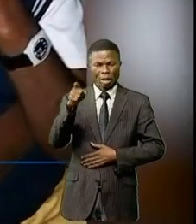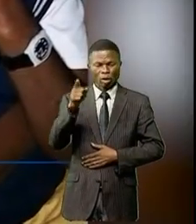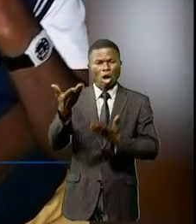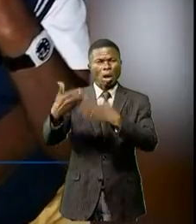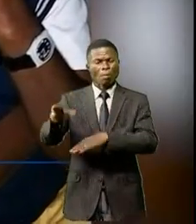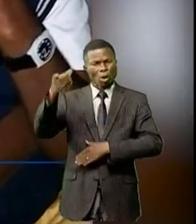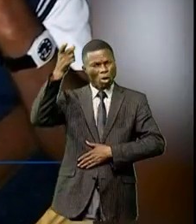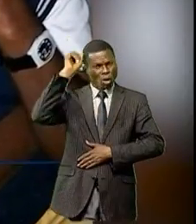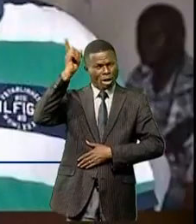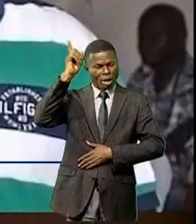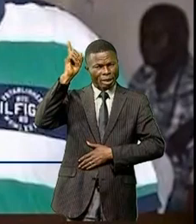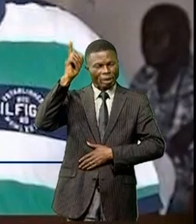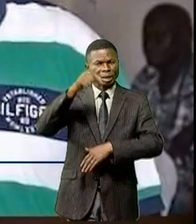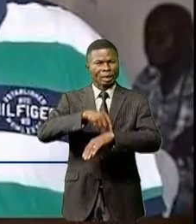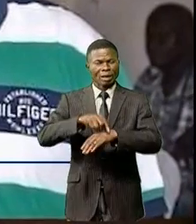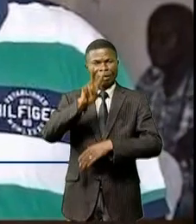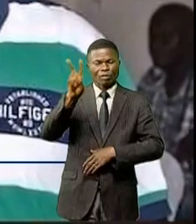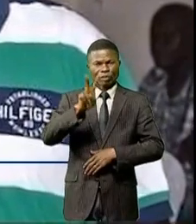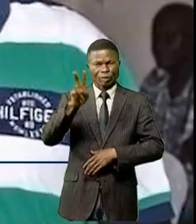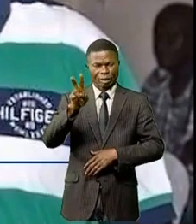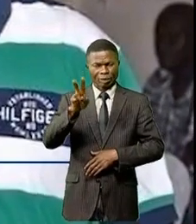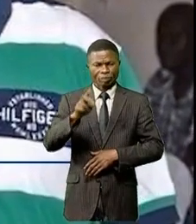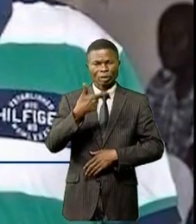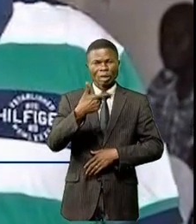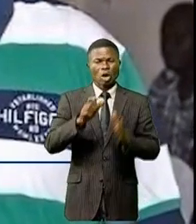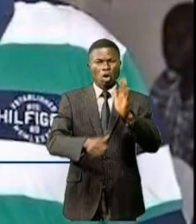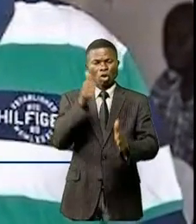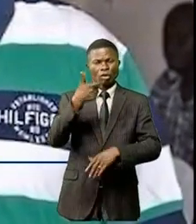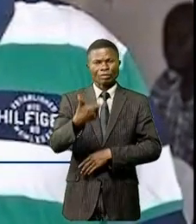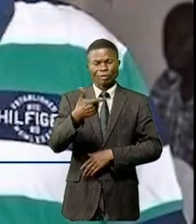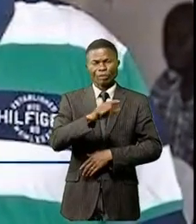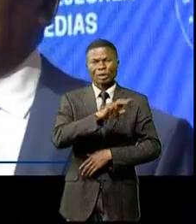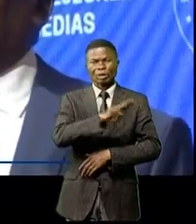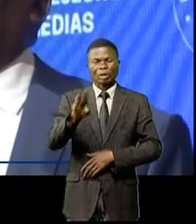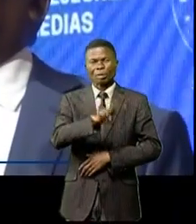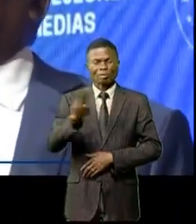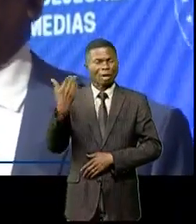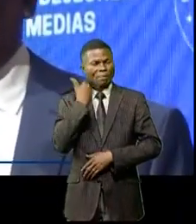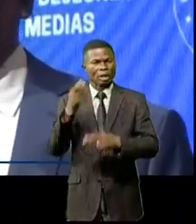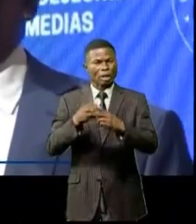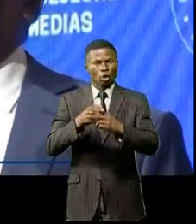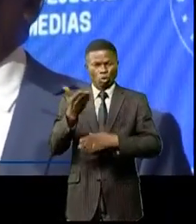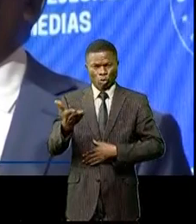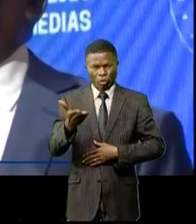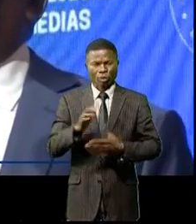qui a tiré sa révérence le vendredi 11 février 2022 à la suite d'une maladie. Il a plu à Kaboulou, Mwana